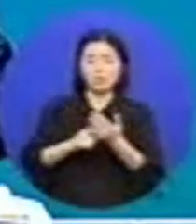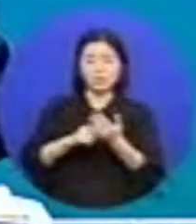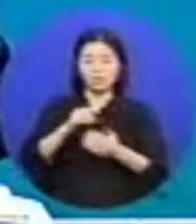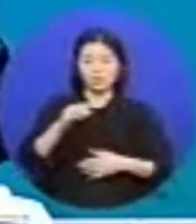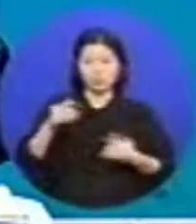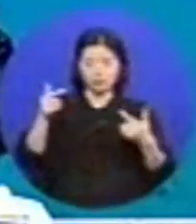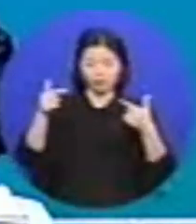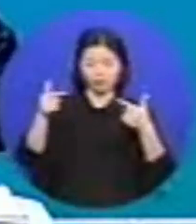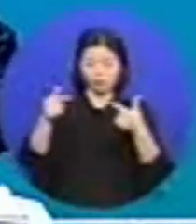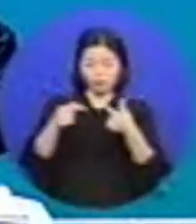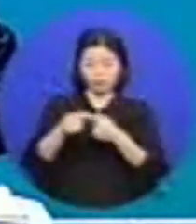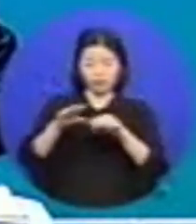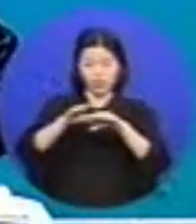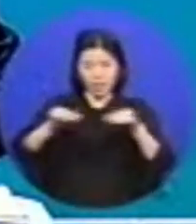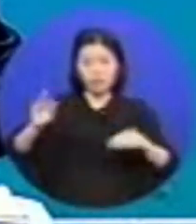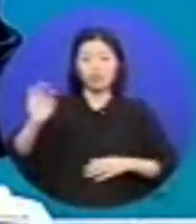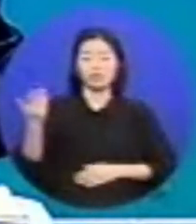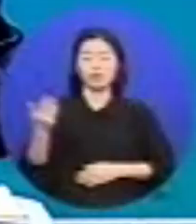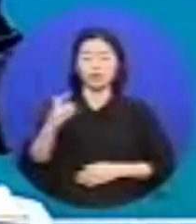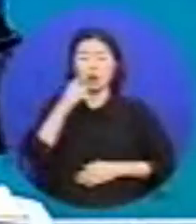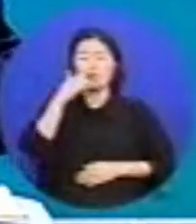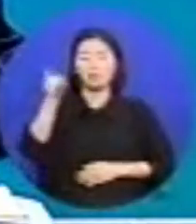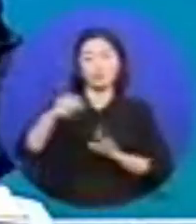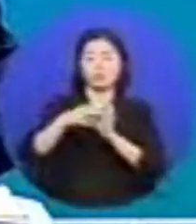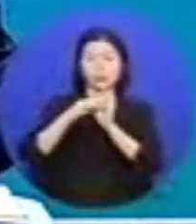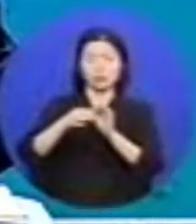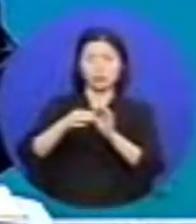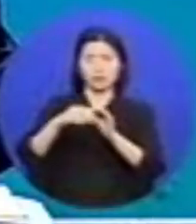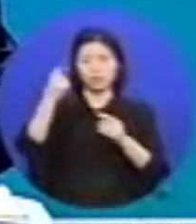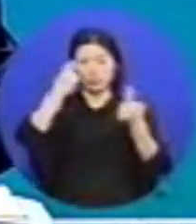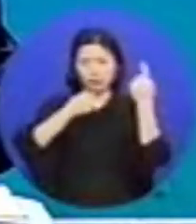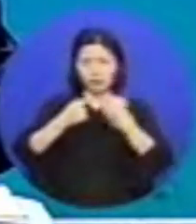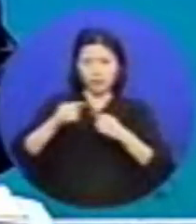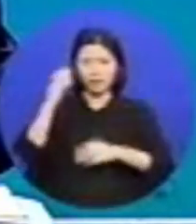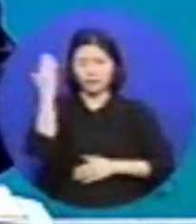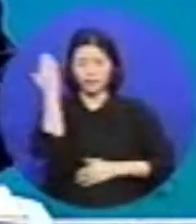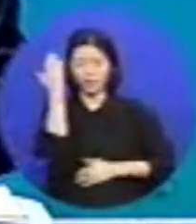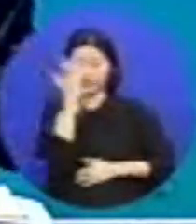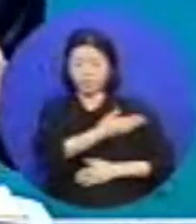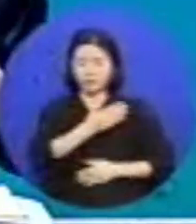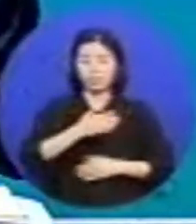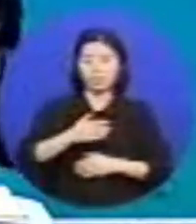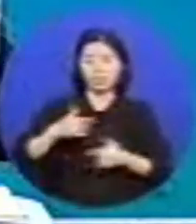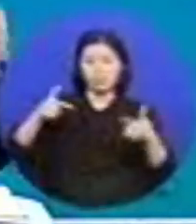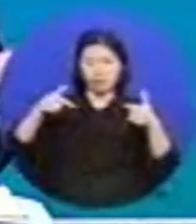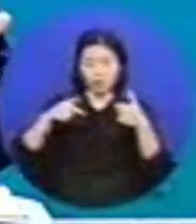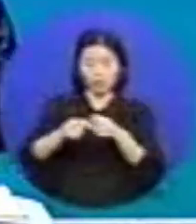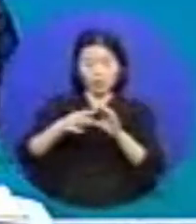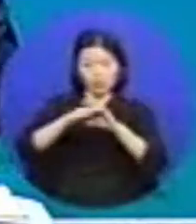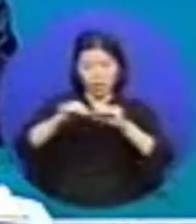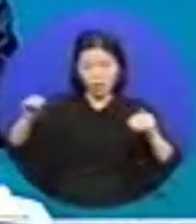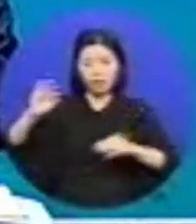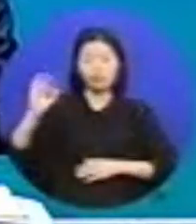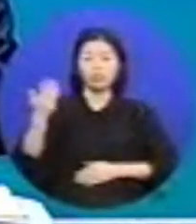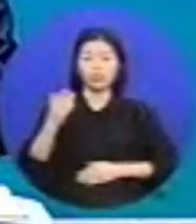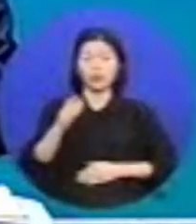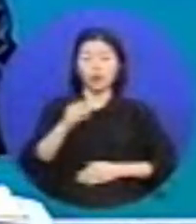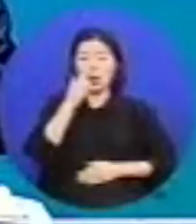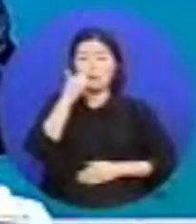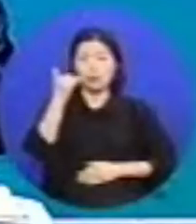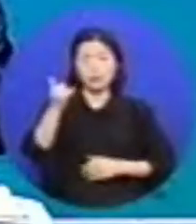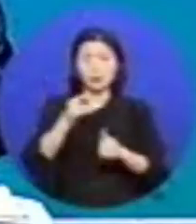부모님과 사이에 있었던 마음의 상처가 깨끗하게 치료돼요. 그래서 부모님을 진심으로 순종할 수 있게